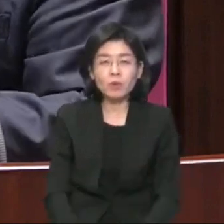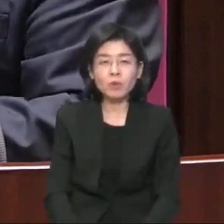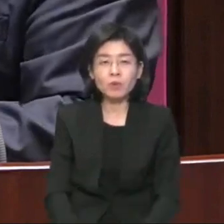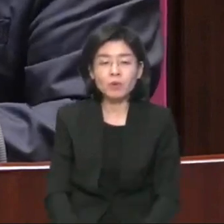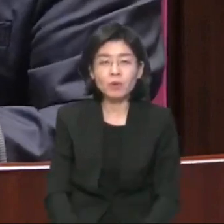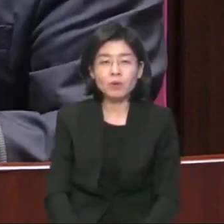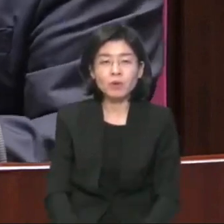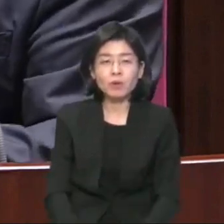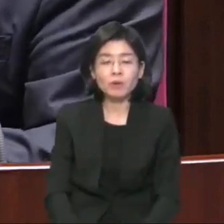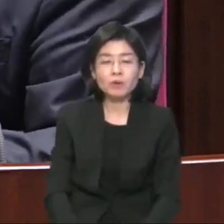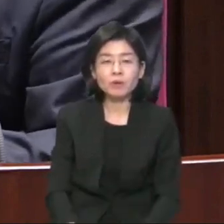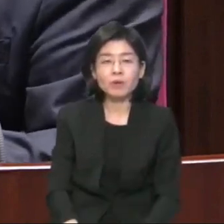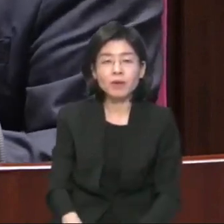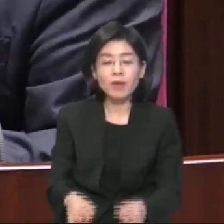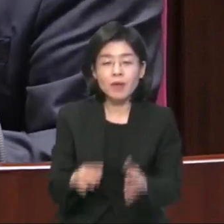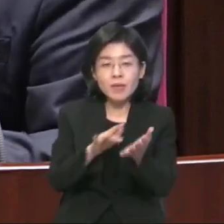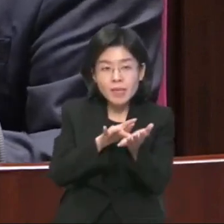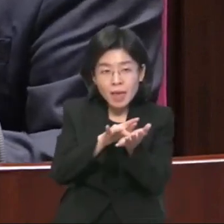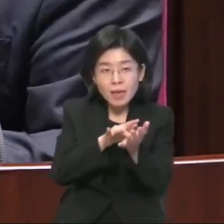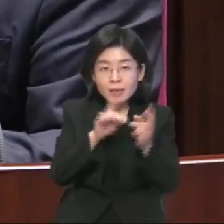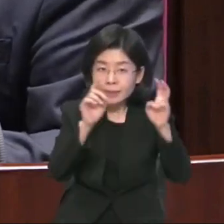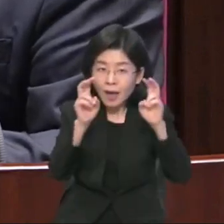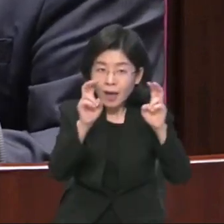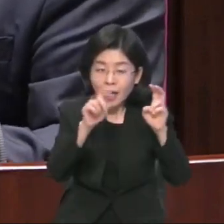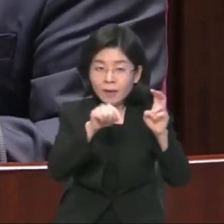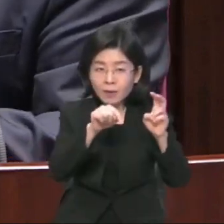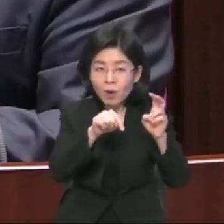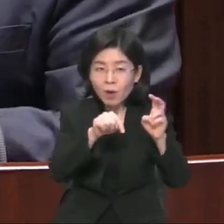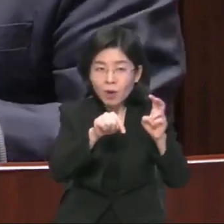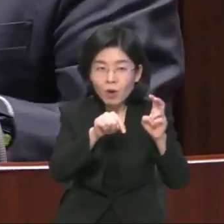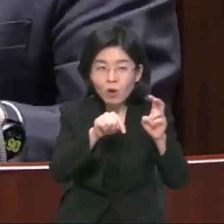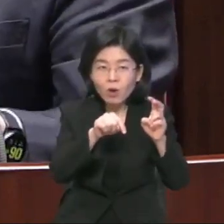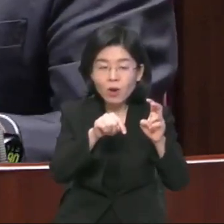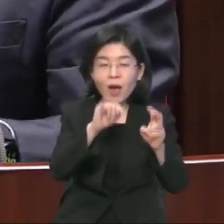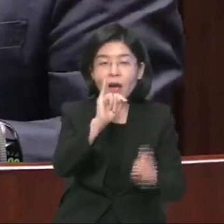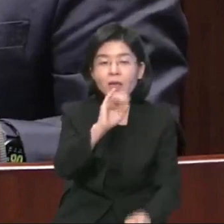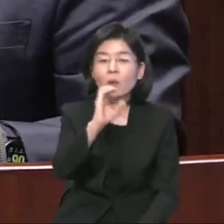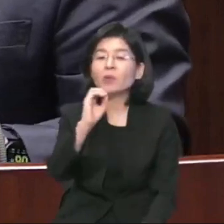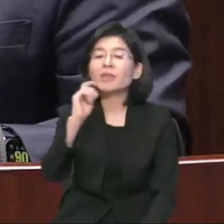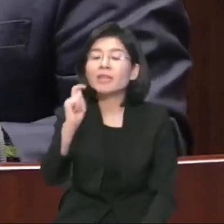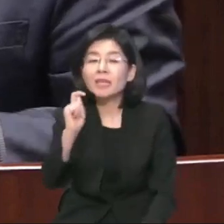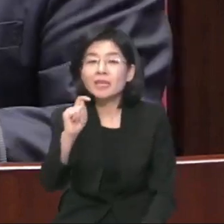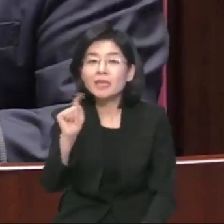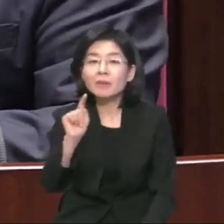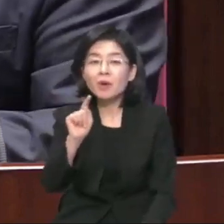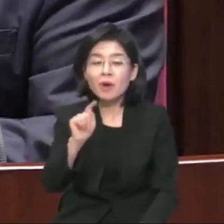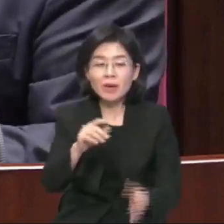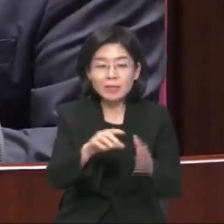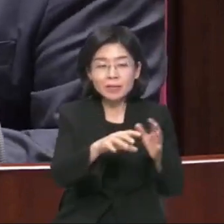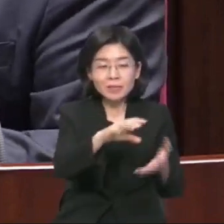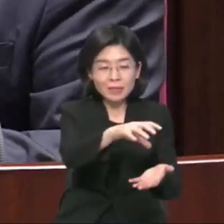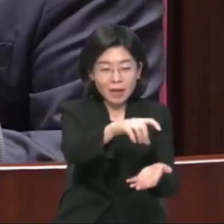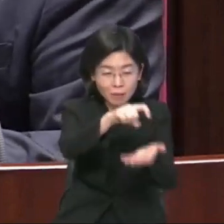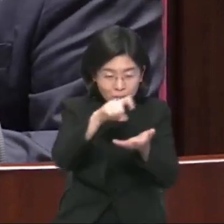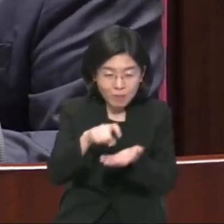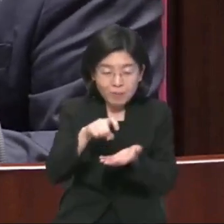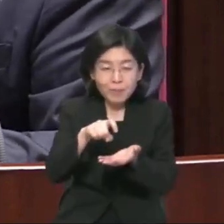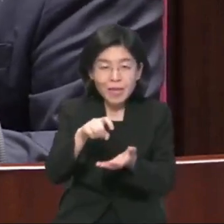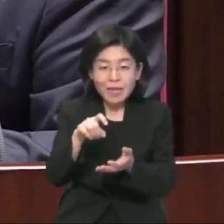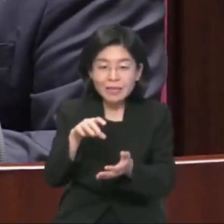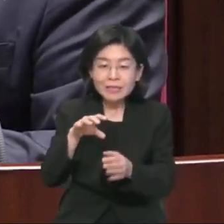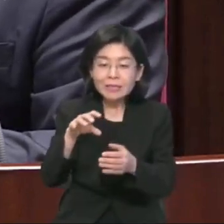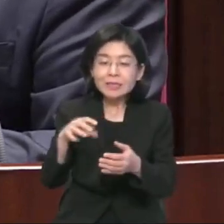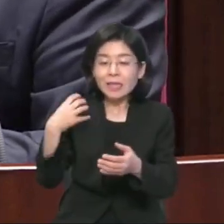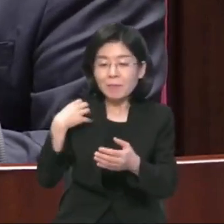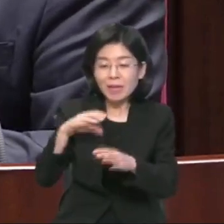마지막으로 확인했던 것은 업체가 IoT 기반의 그 수송 관리 시스템으로 해서 차량이 추적되고 차 안의